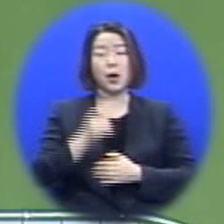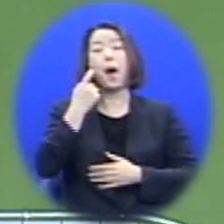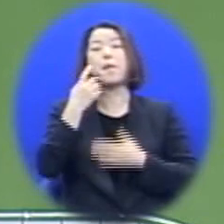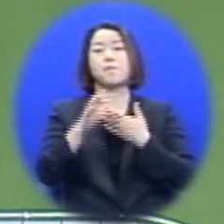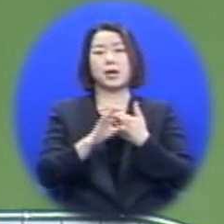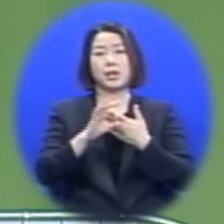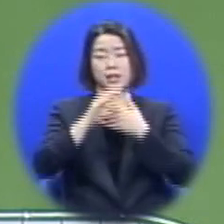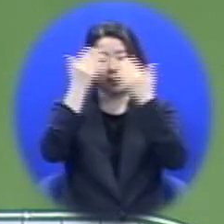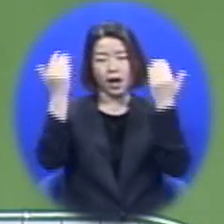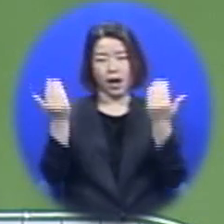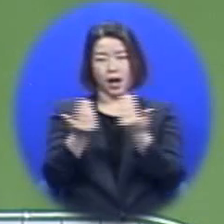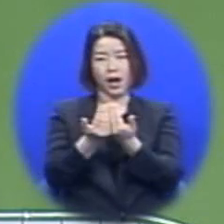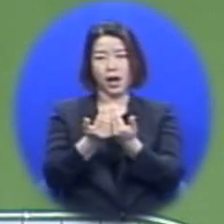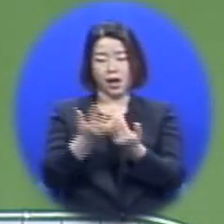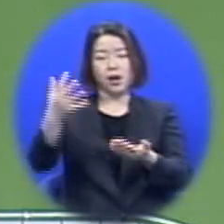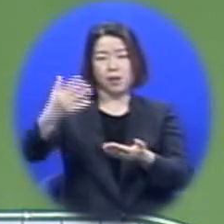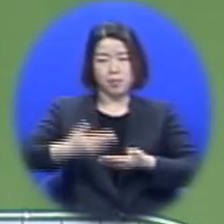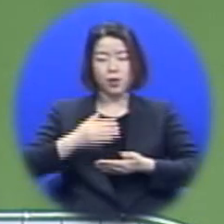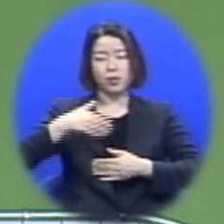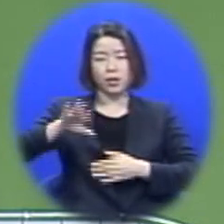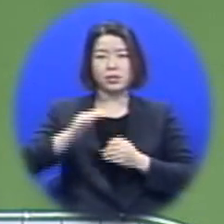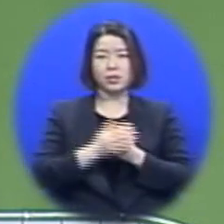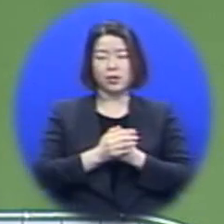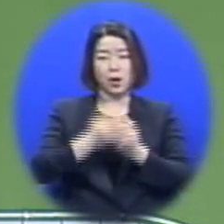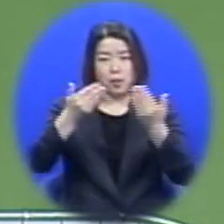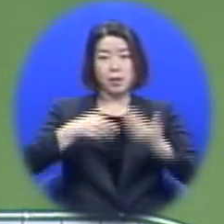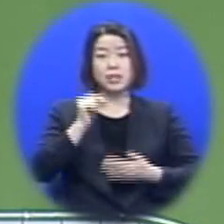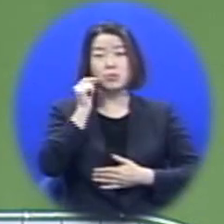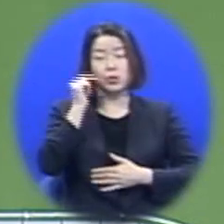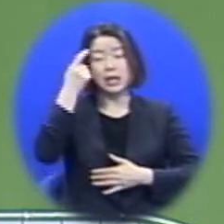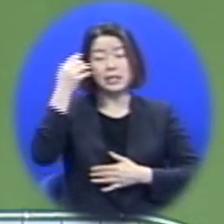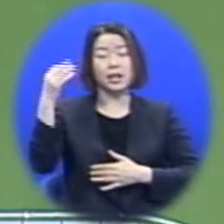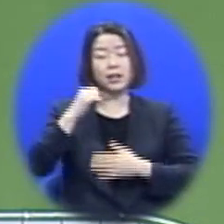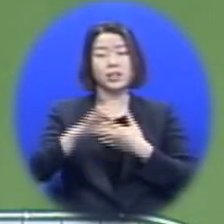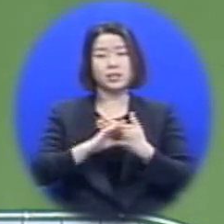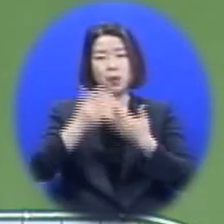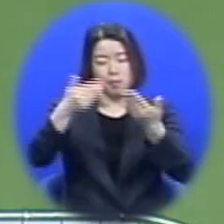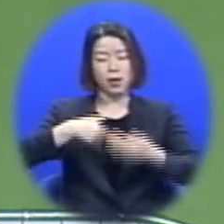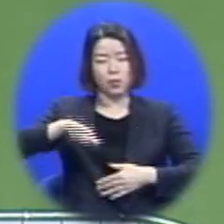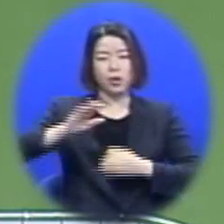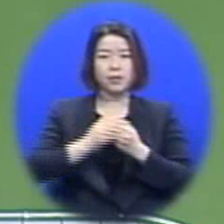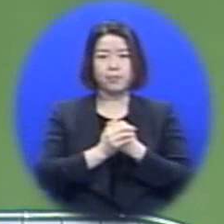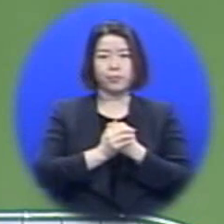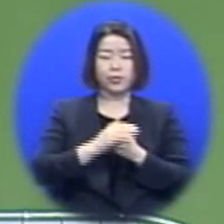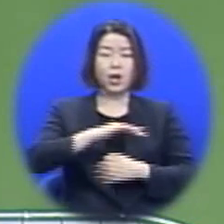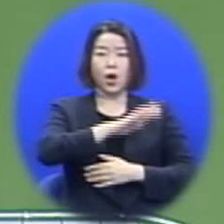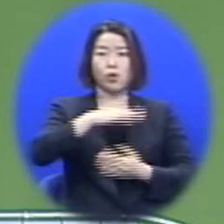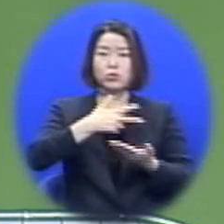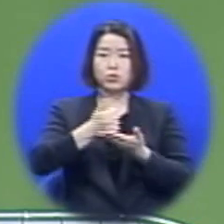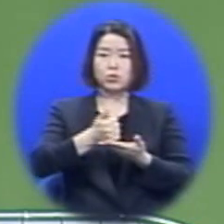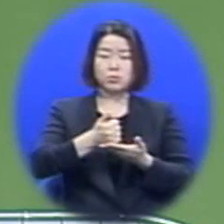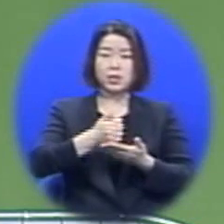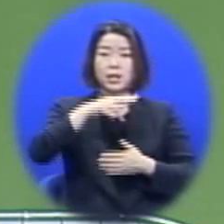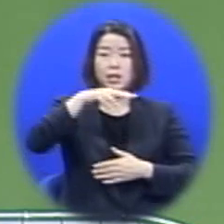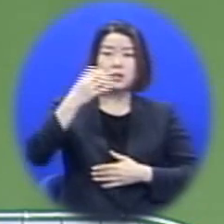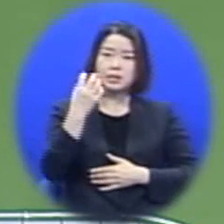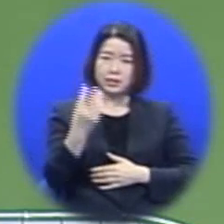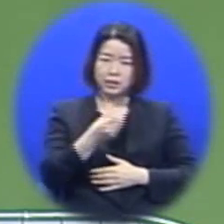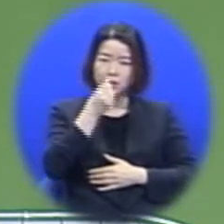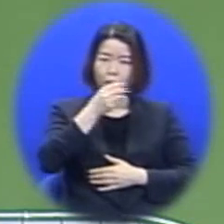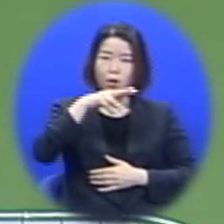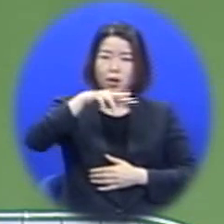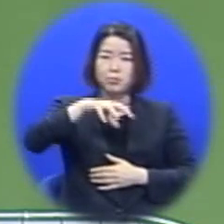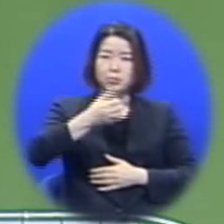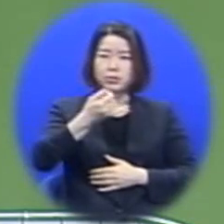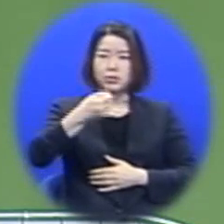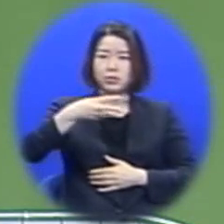받고 가십시오. 네, 못 받으신 분들은. 우리 주님이 성 프랜시스와 함께 계신 거예요. 성 프랜시스